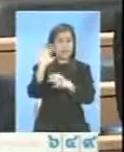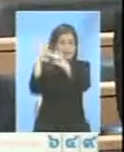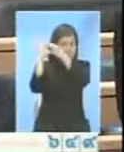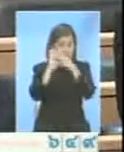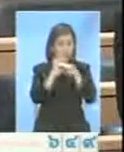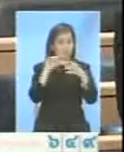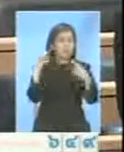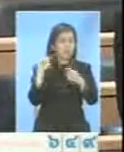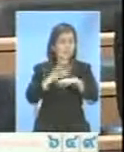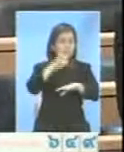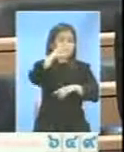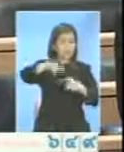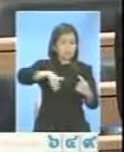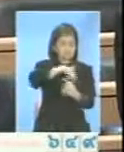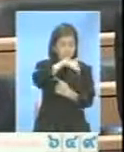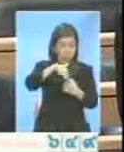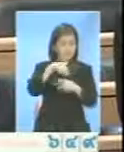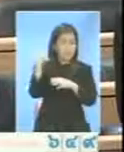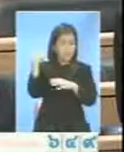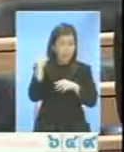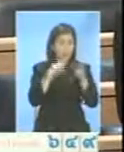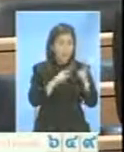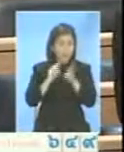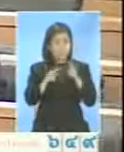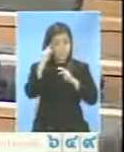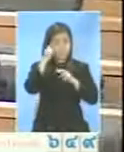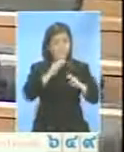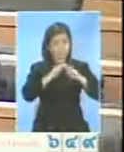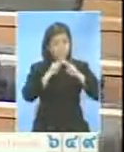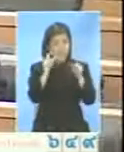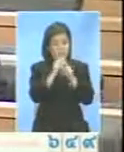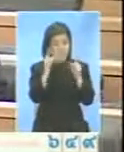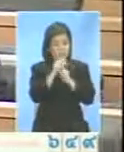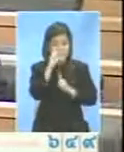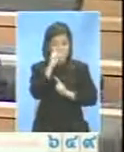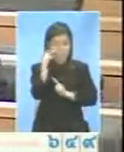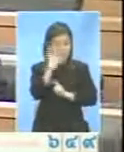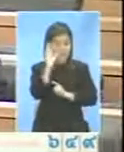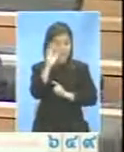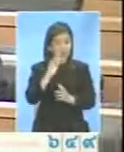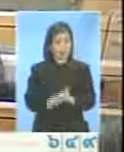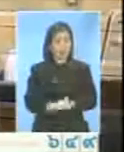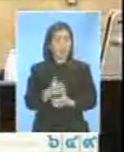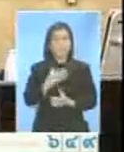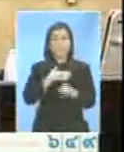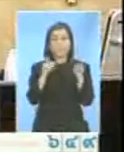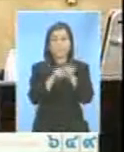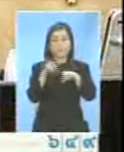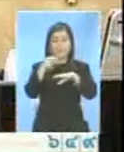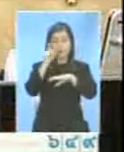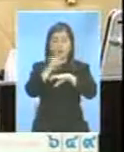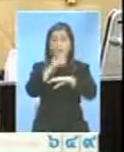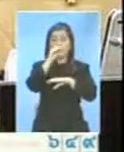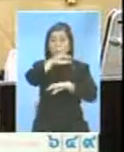นะครับก็มีการถกเถียงกันด้วยเรื่องของที่คุณกฤตอาทิตย์แก้วสว.กำแพงเพชรน